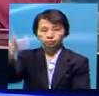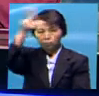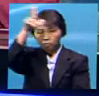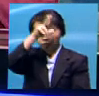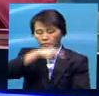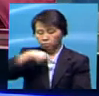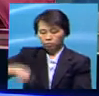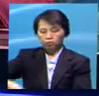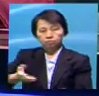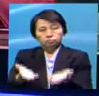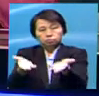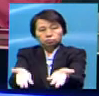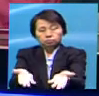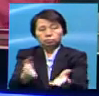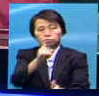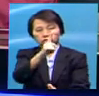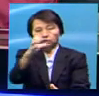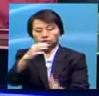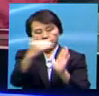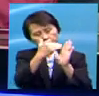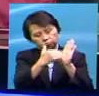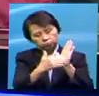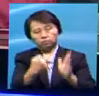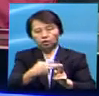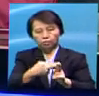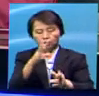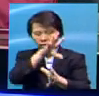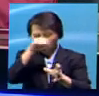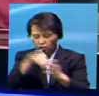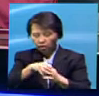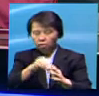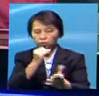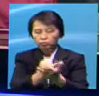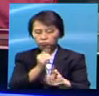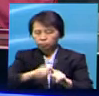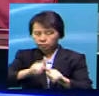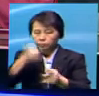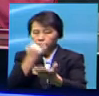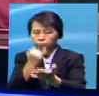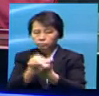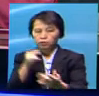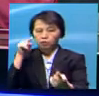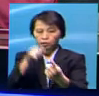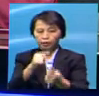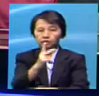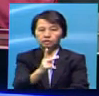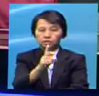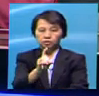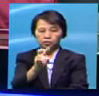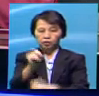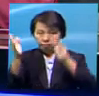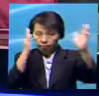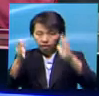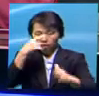Kerajaan China menyerahkan 100 senarai nama warganya yang disyaki terlibat dalam pelbagai kegiatan jenayah kepada Kementerian Dalam Negeri KDN